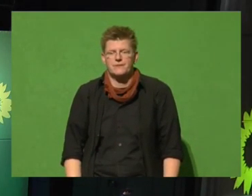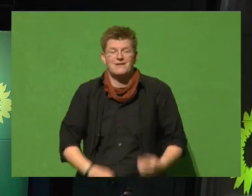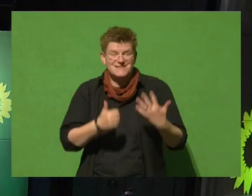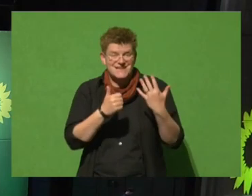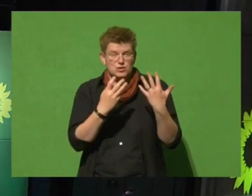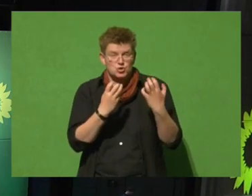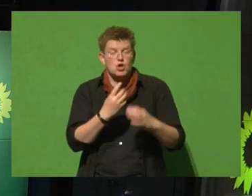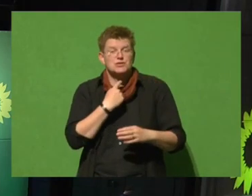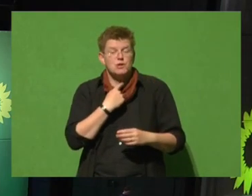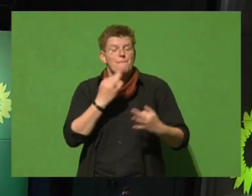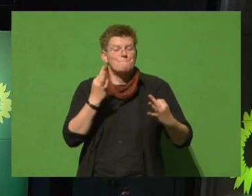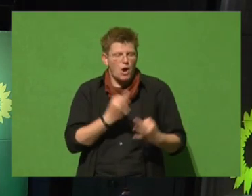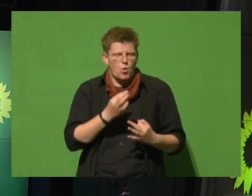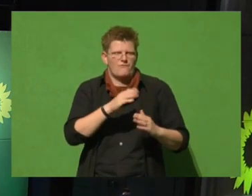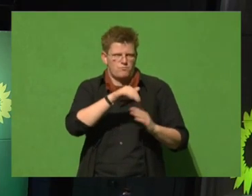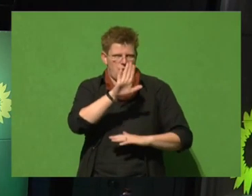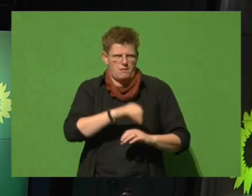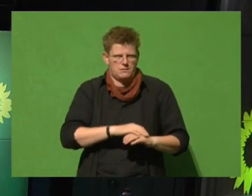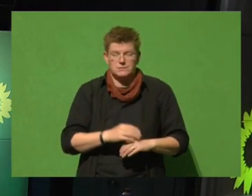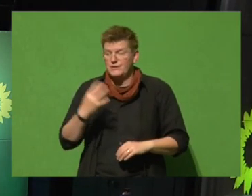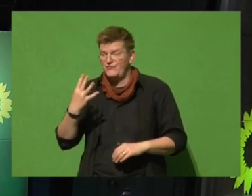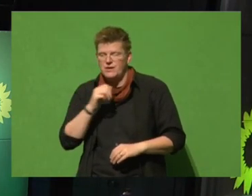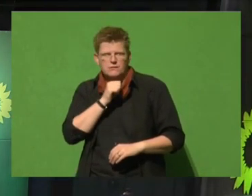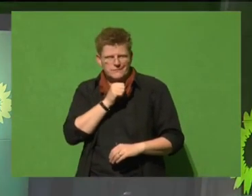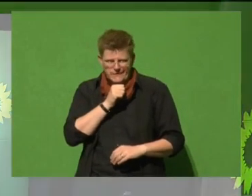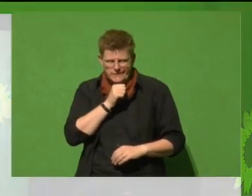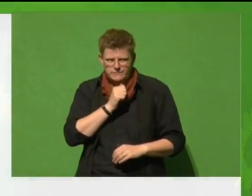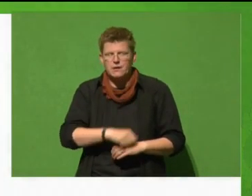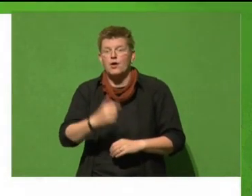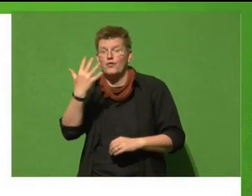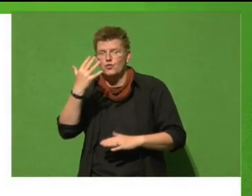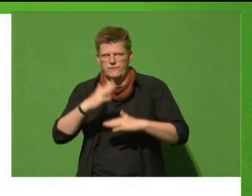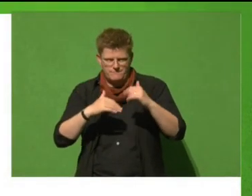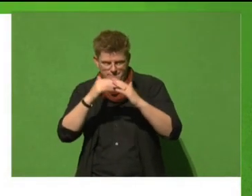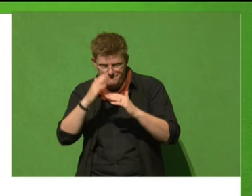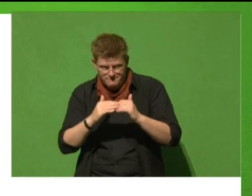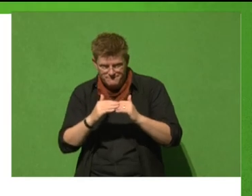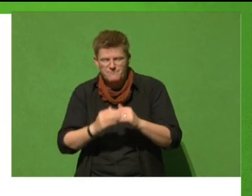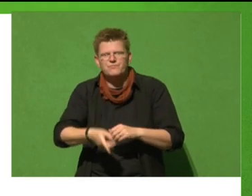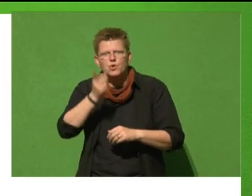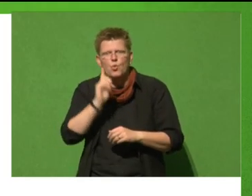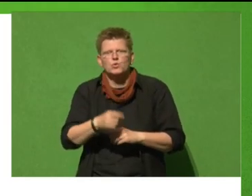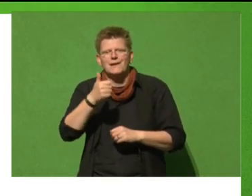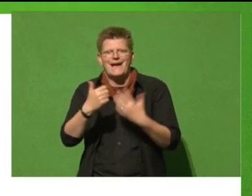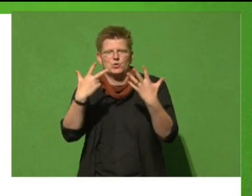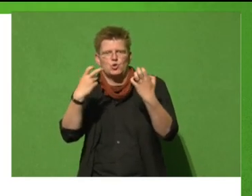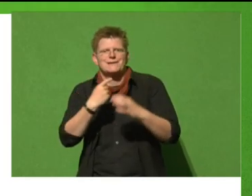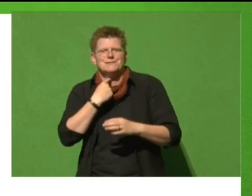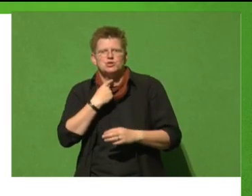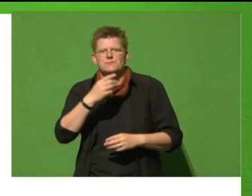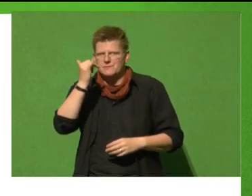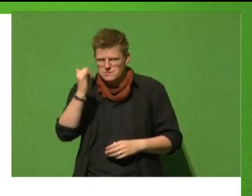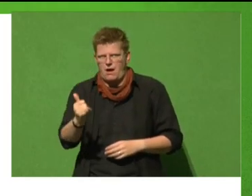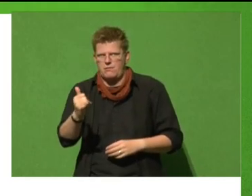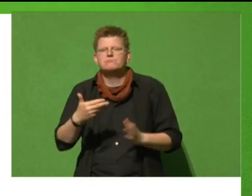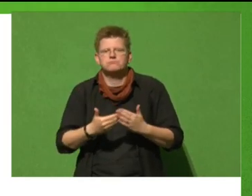Stimmen. Es gab 4 Nein-Stimmen, 5 Enthaltungen und Andreas Svoboda hat 181 Stimmen erhalten und ist damit als